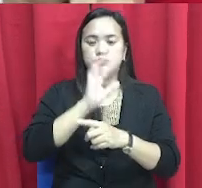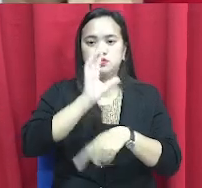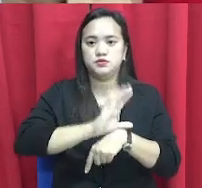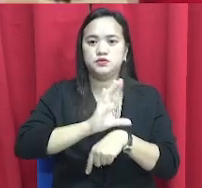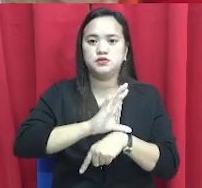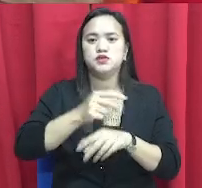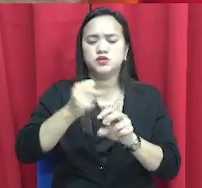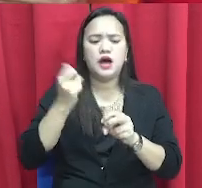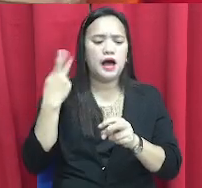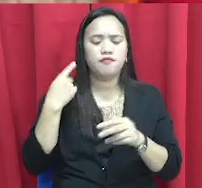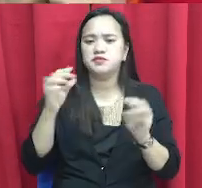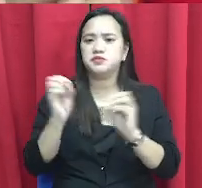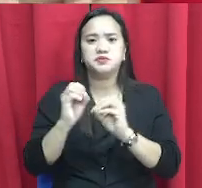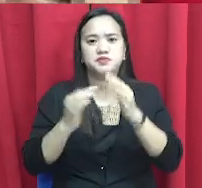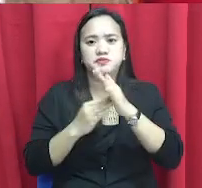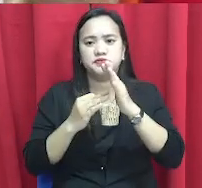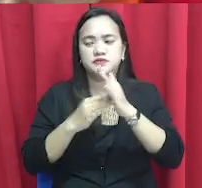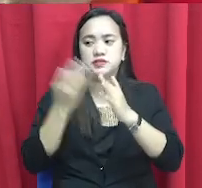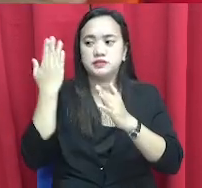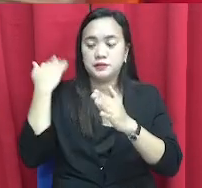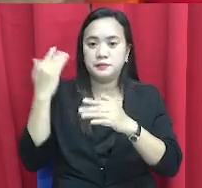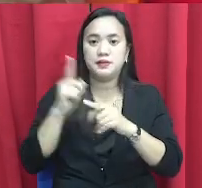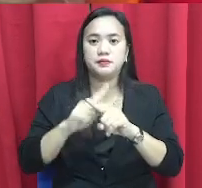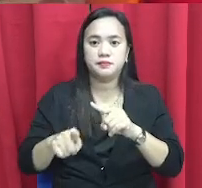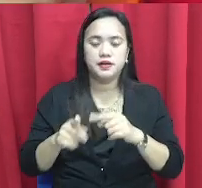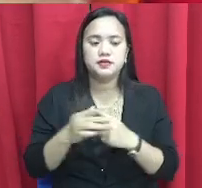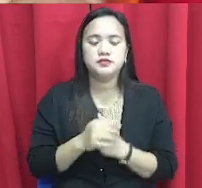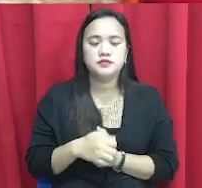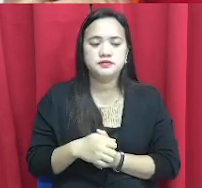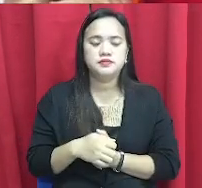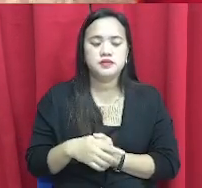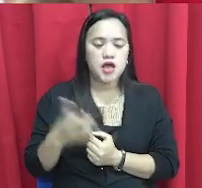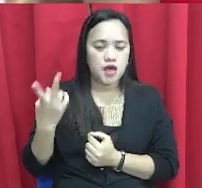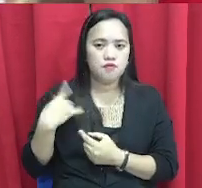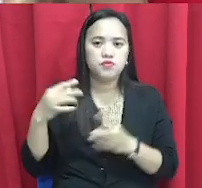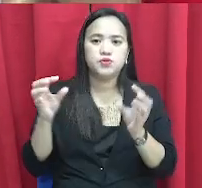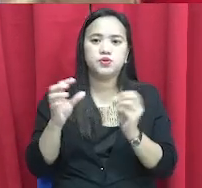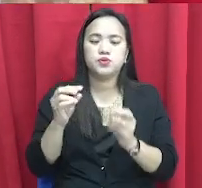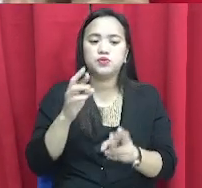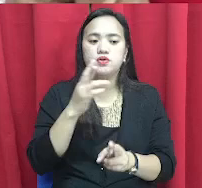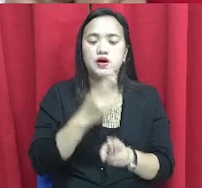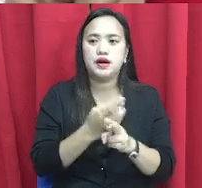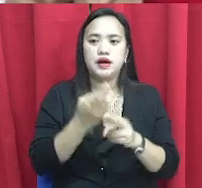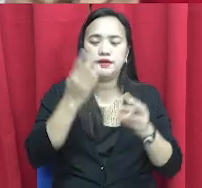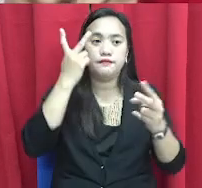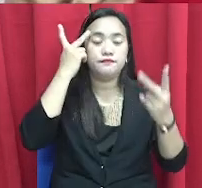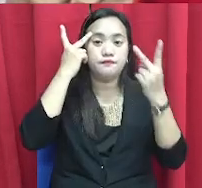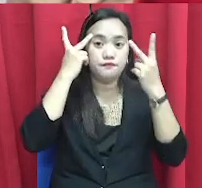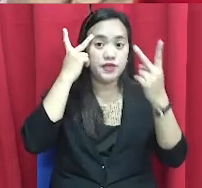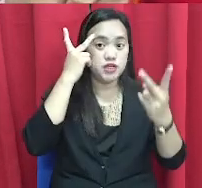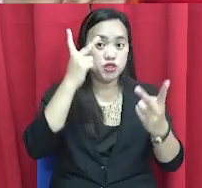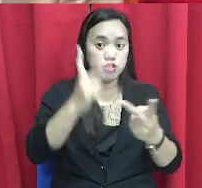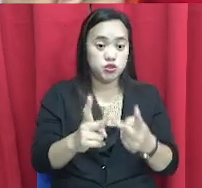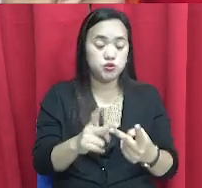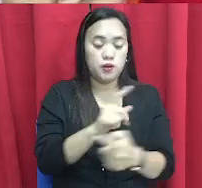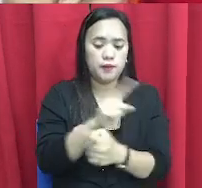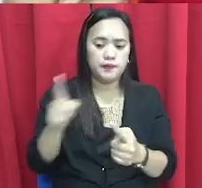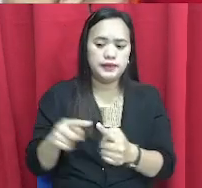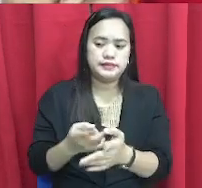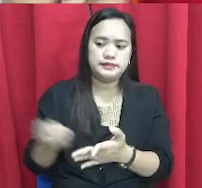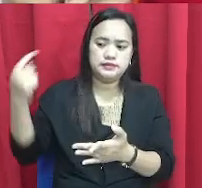foundation wala pong salita ng Diyos wala pong ah tamang perception pagdating sa tinatawag nating